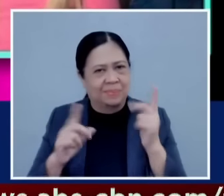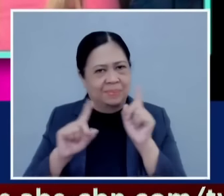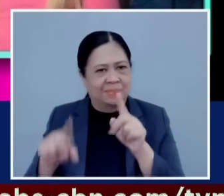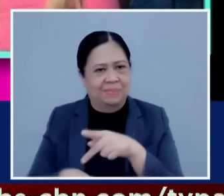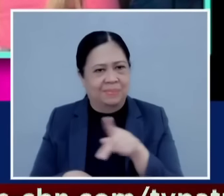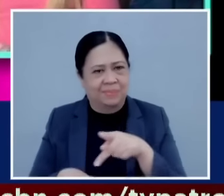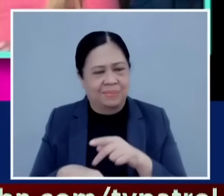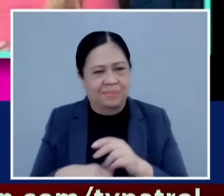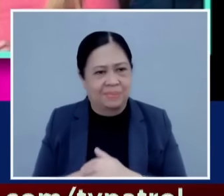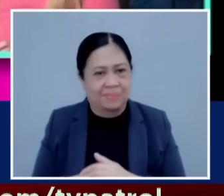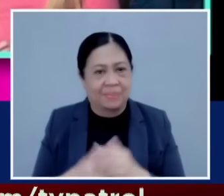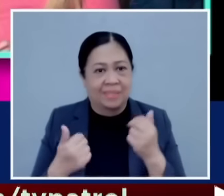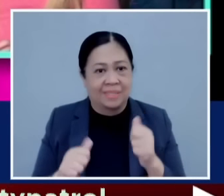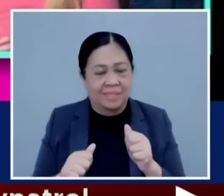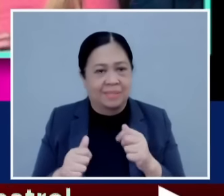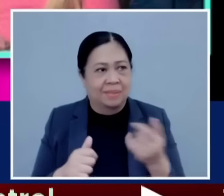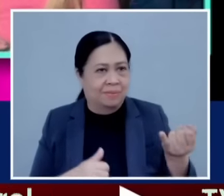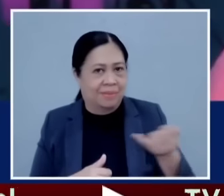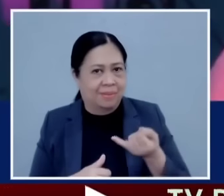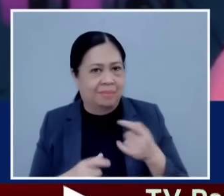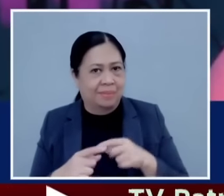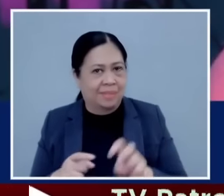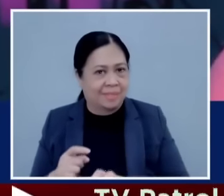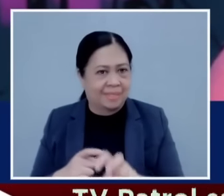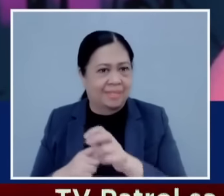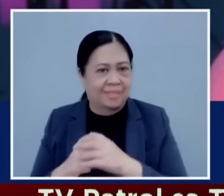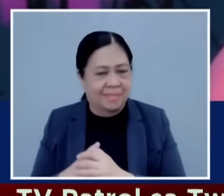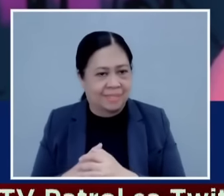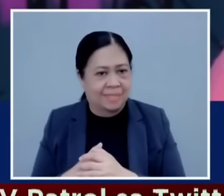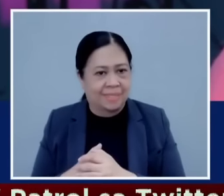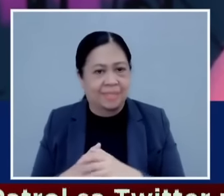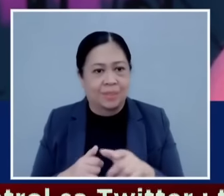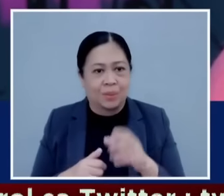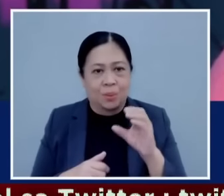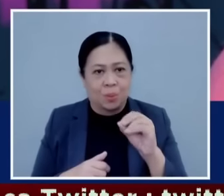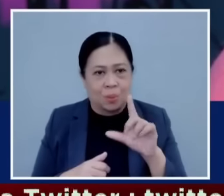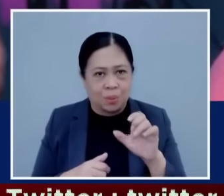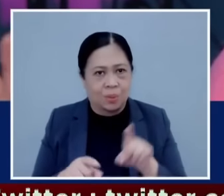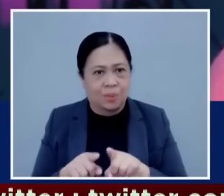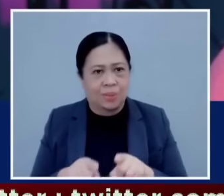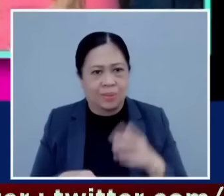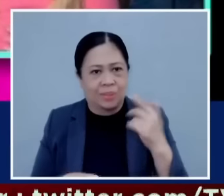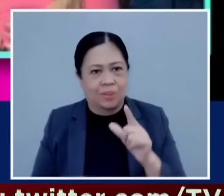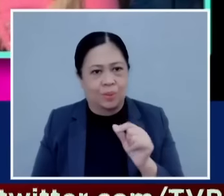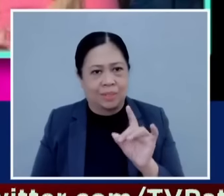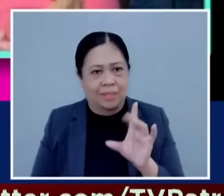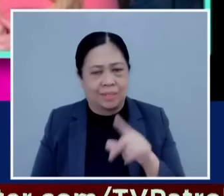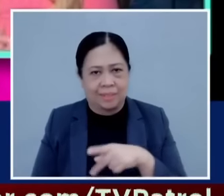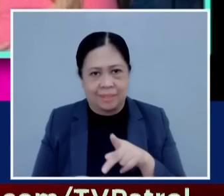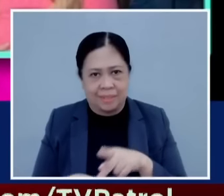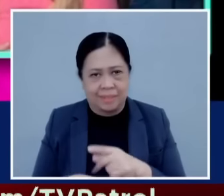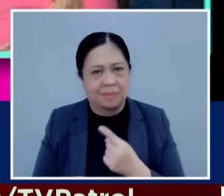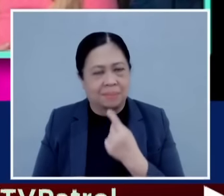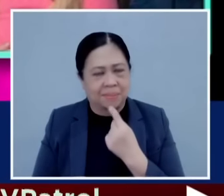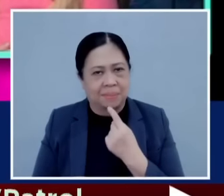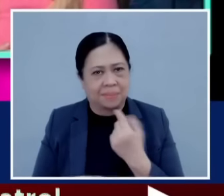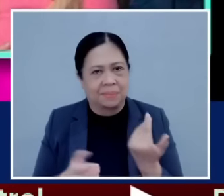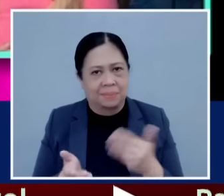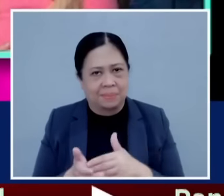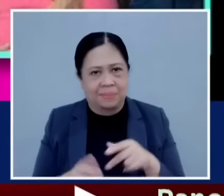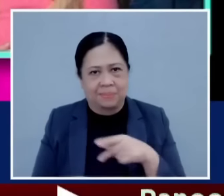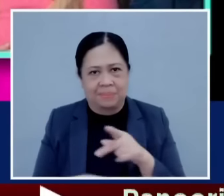us. She invited me and Zelda on a trip. Si Cole rin, na huling nasa Pilipinas noong 2018, sabik bumisita muli sa